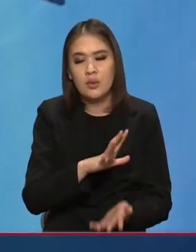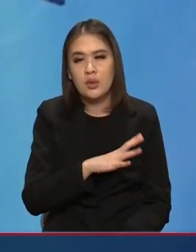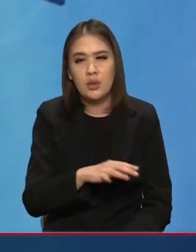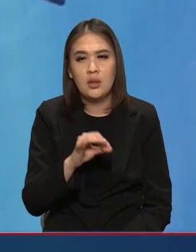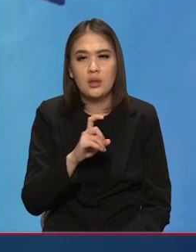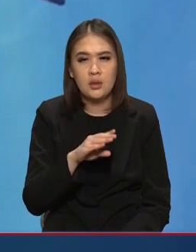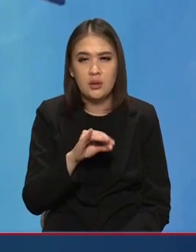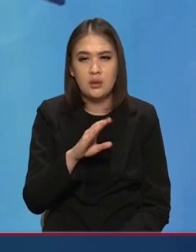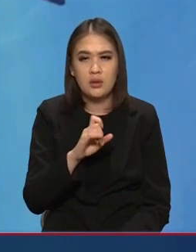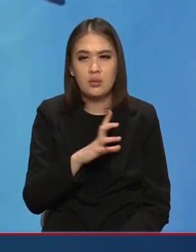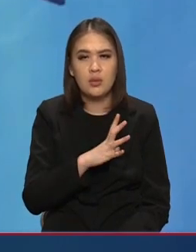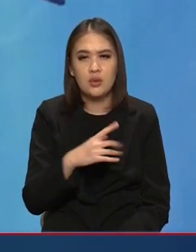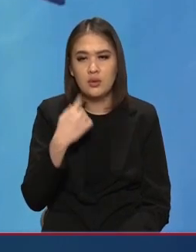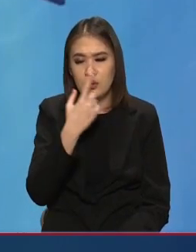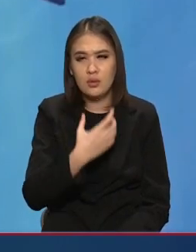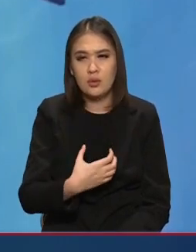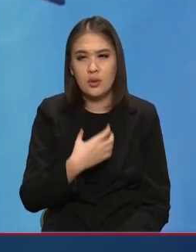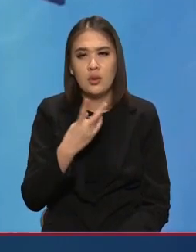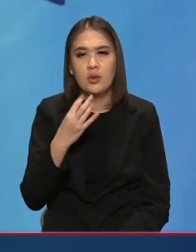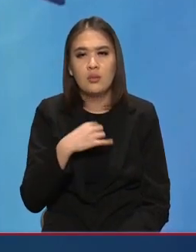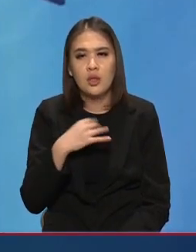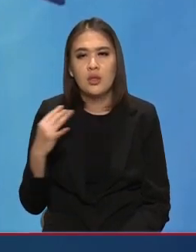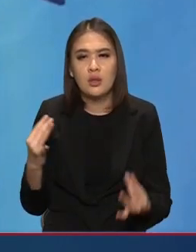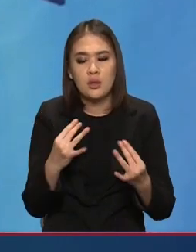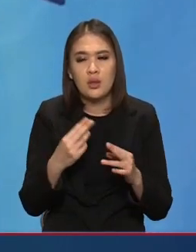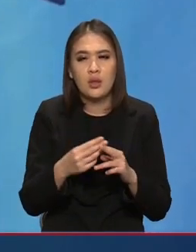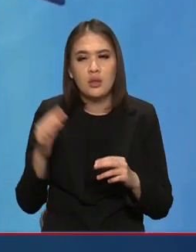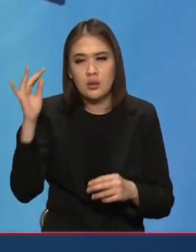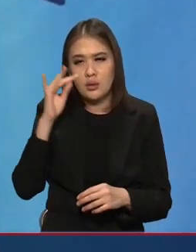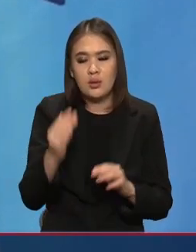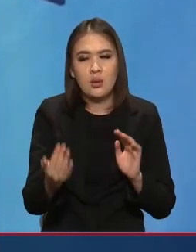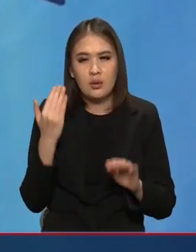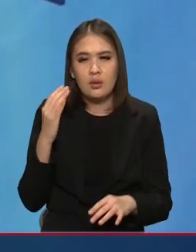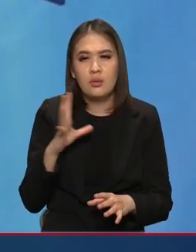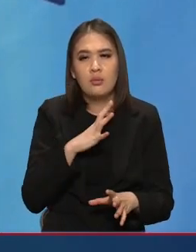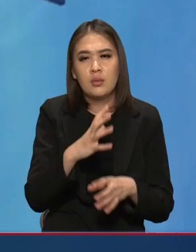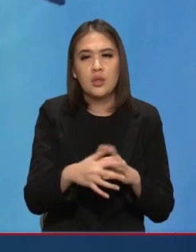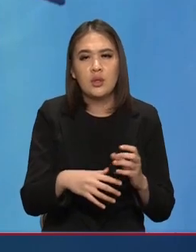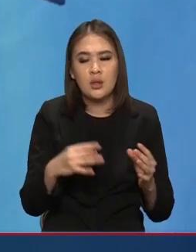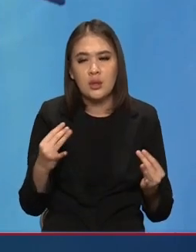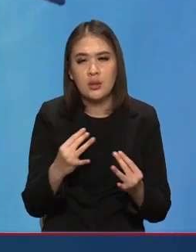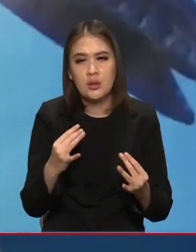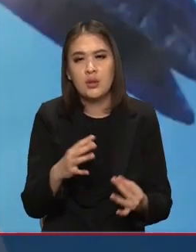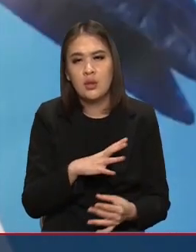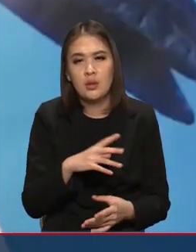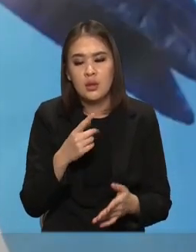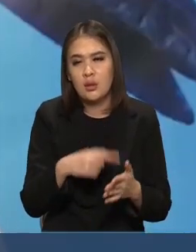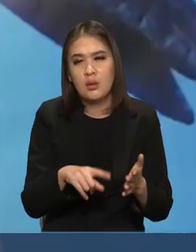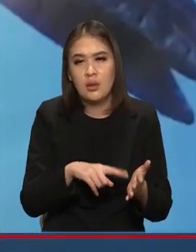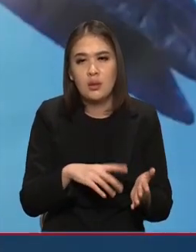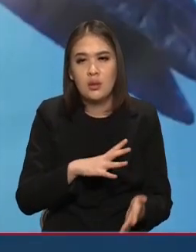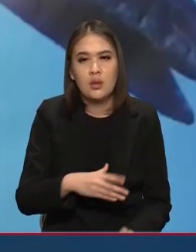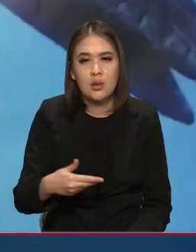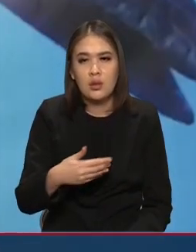Ихтиозавры выглядели устрашающе, но мне очень интересно окунуться в доисторический мир. Это удивительно. Мы не могли поверить, что в